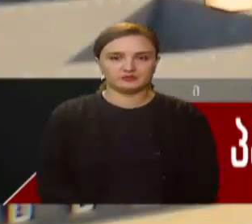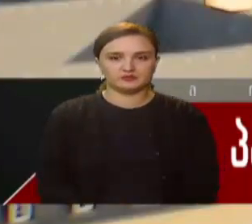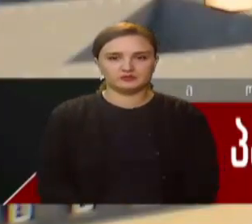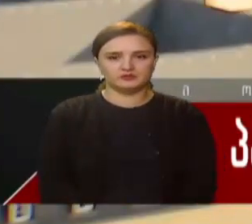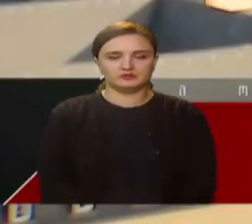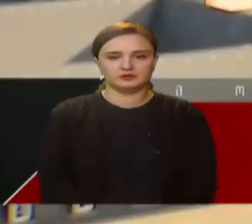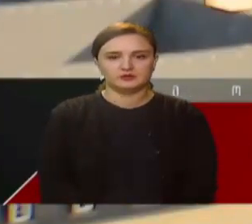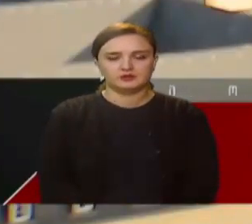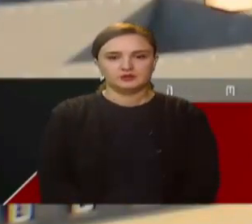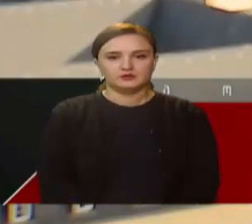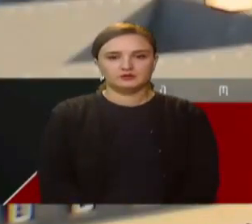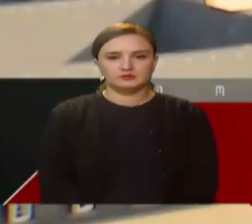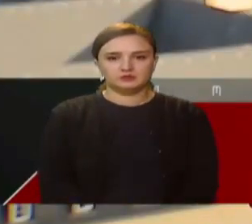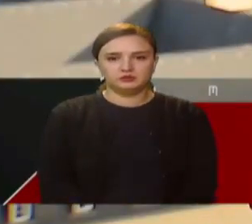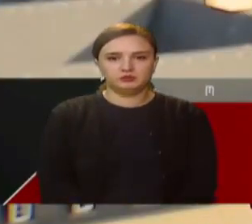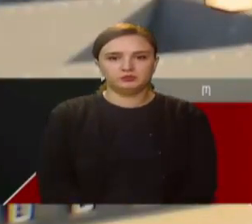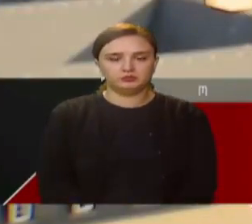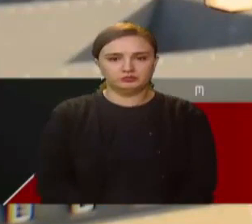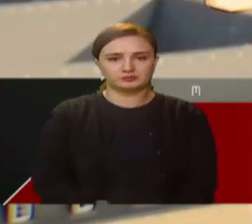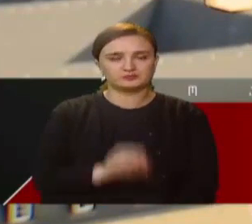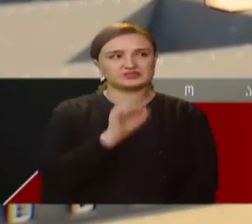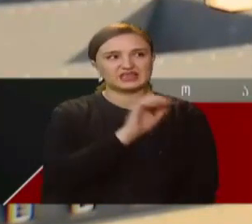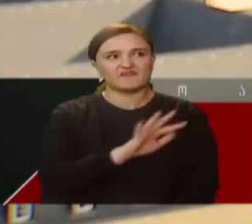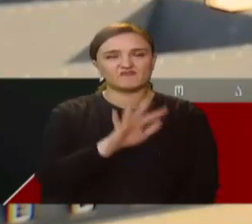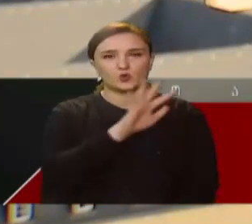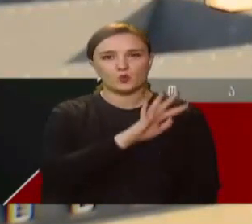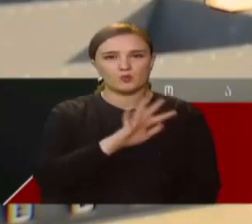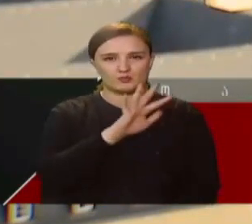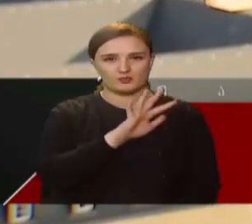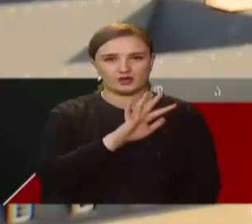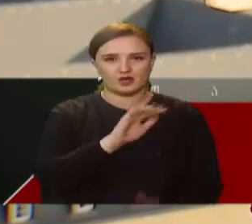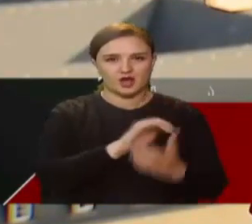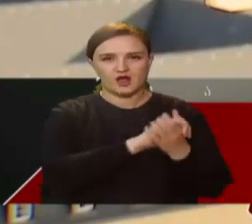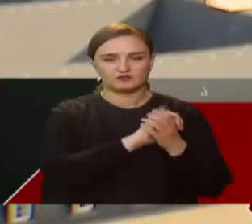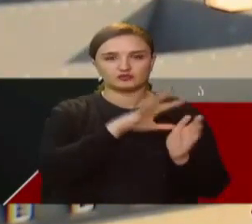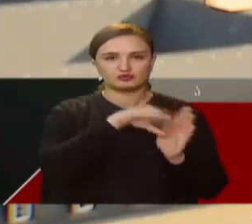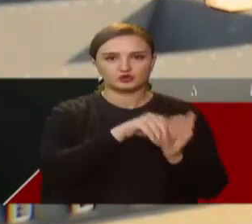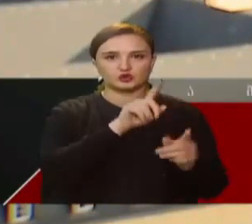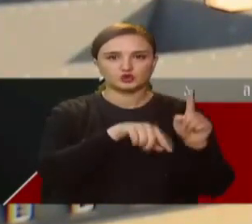წოდებული ევროსკეპტიციზმი, რომელიც ახასიათებდა ზოგიერთ ქვეყანას ევროკავშირში, ჩაანაცვლა